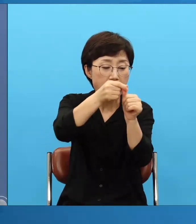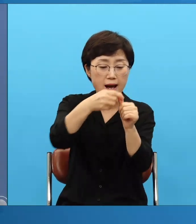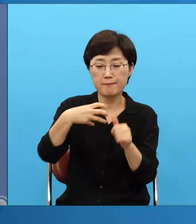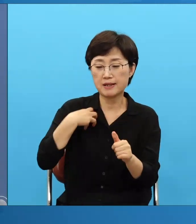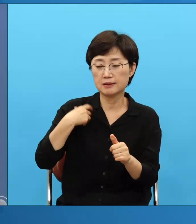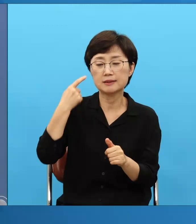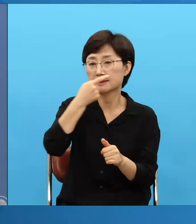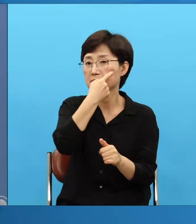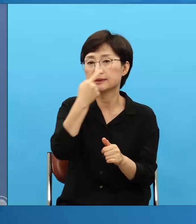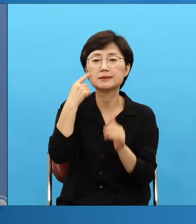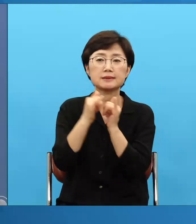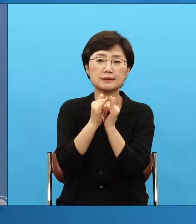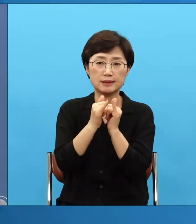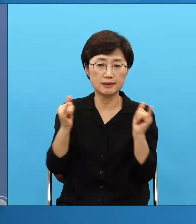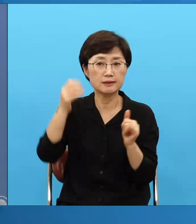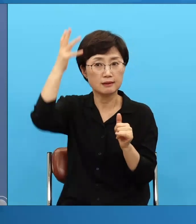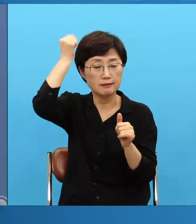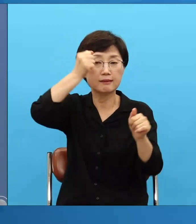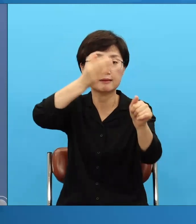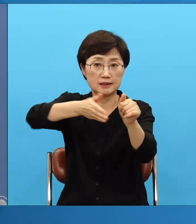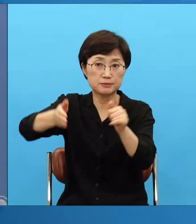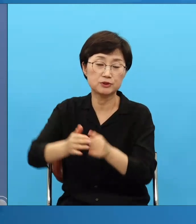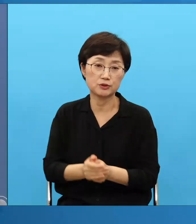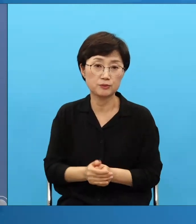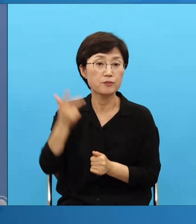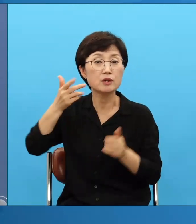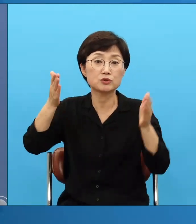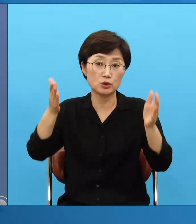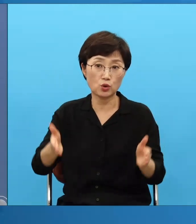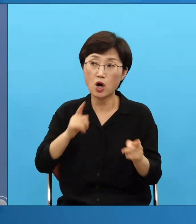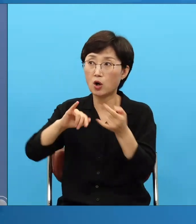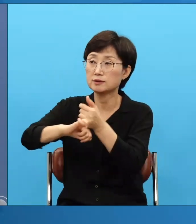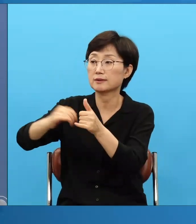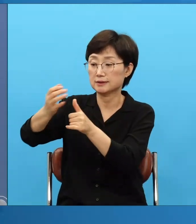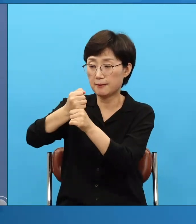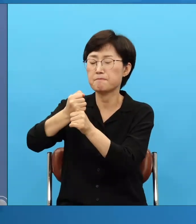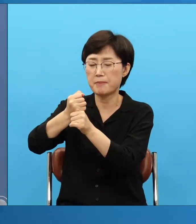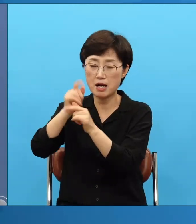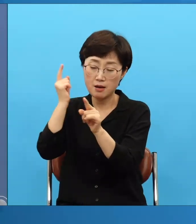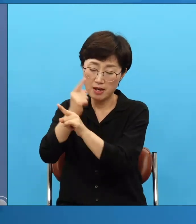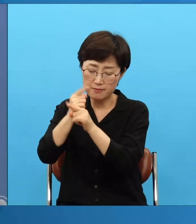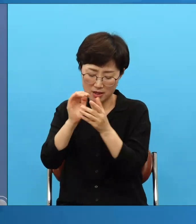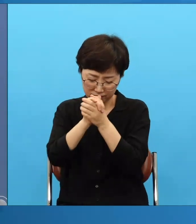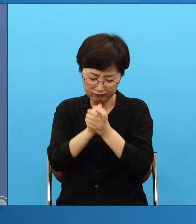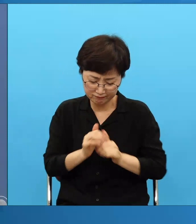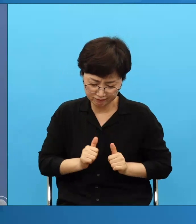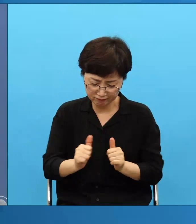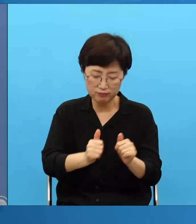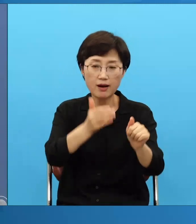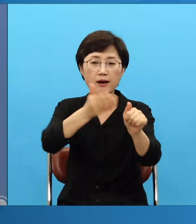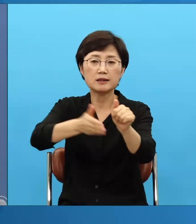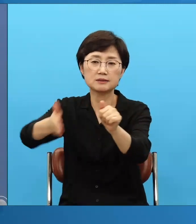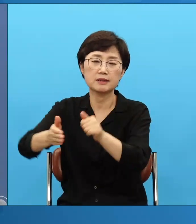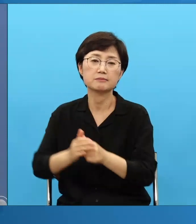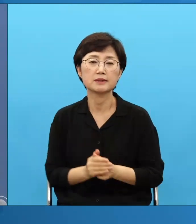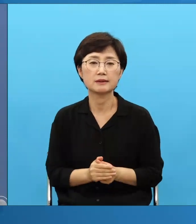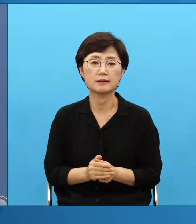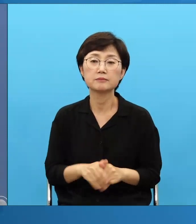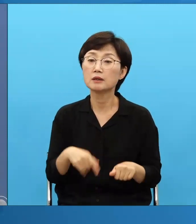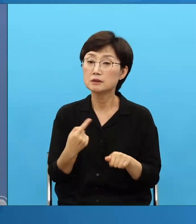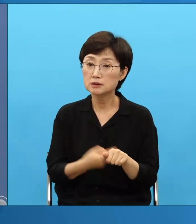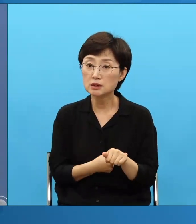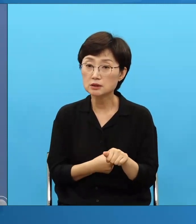to save all your regions and fields. 일주일 동안 이 언약 붙잡고 기도하세요. And so for the next week, hold on to this as your covenant 그러면 and